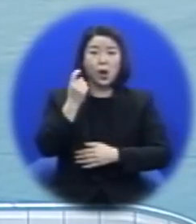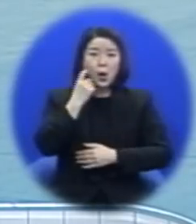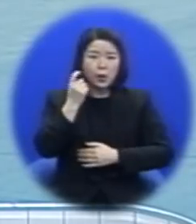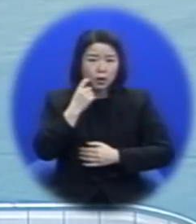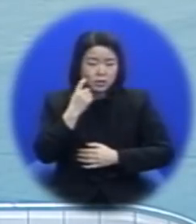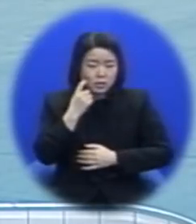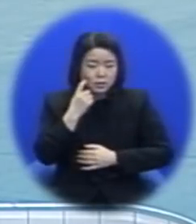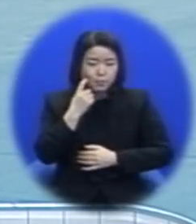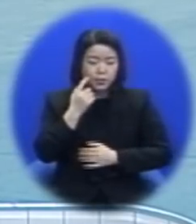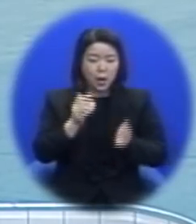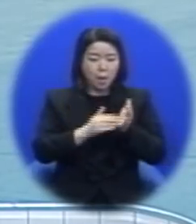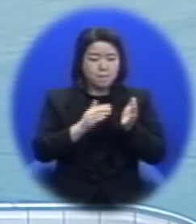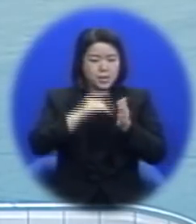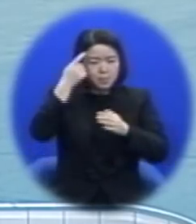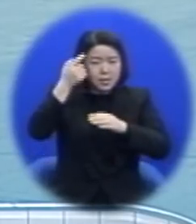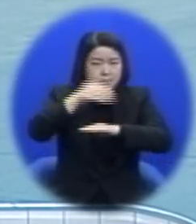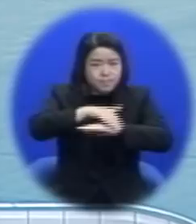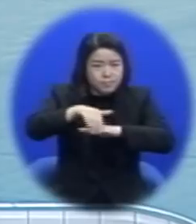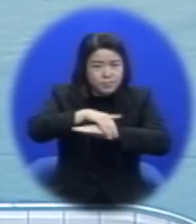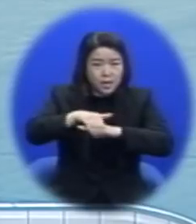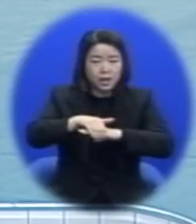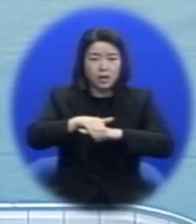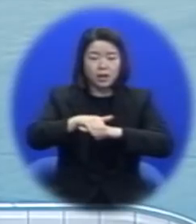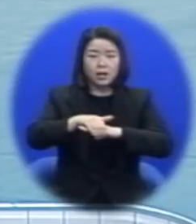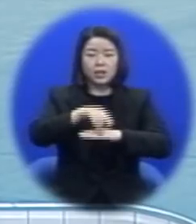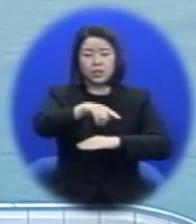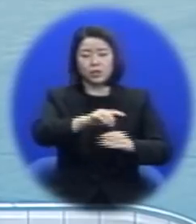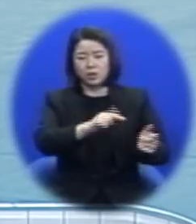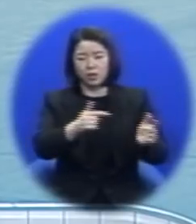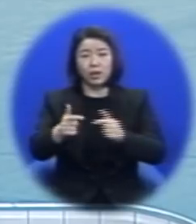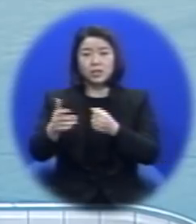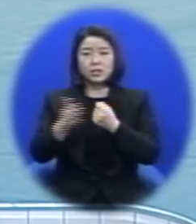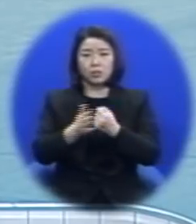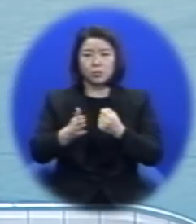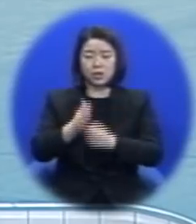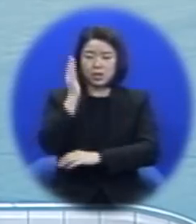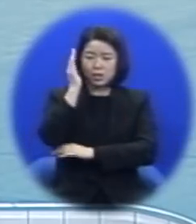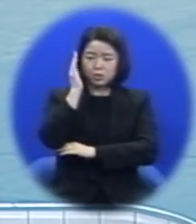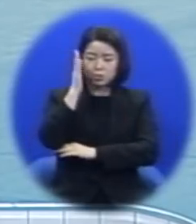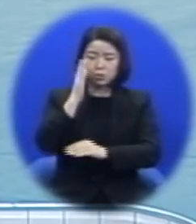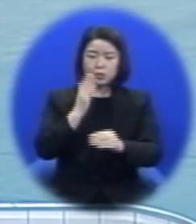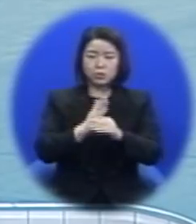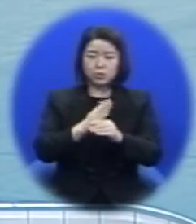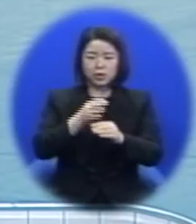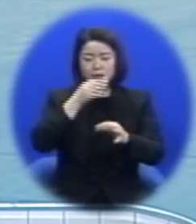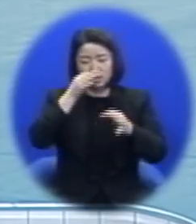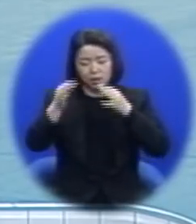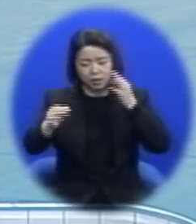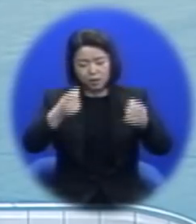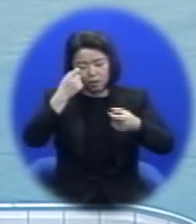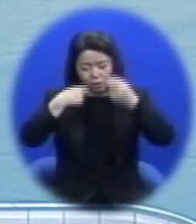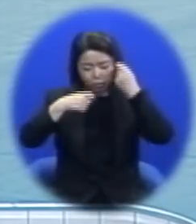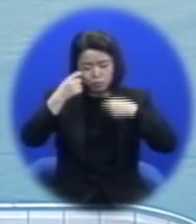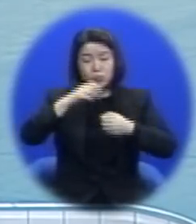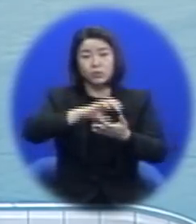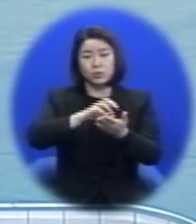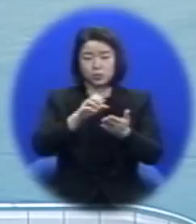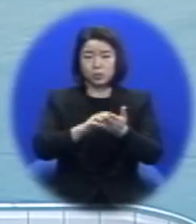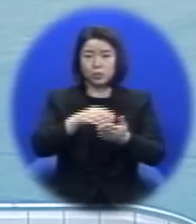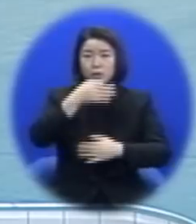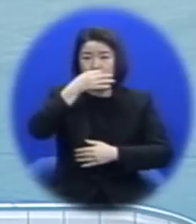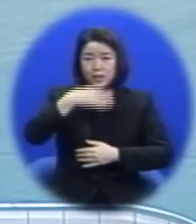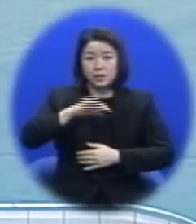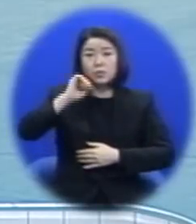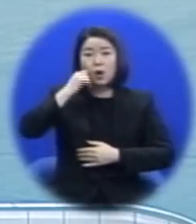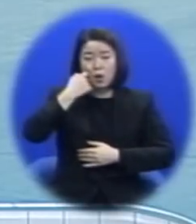모함, 목사님이 설교하다가 그냥 통곡을 하고 우셨을 정도로 그렇게 힘든